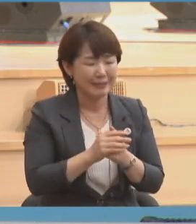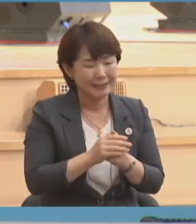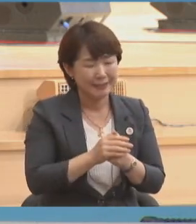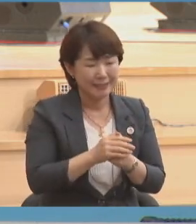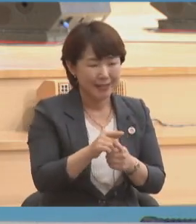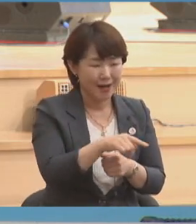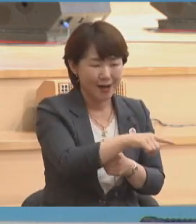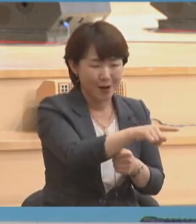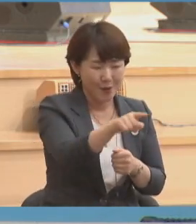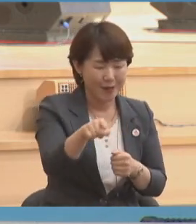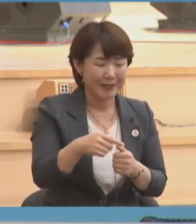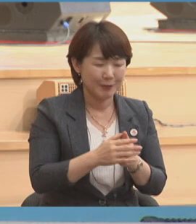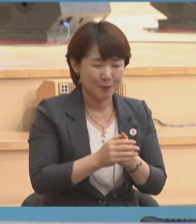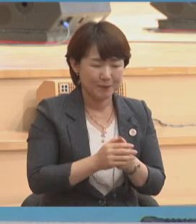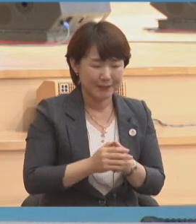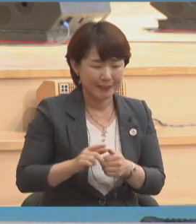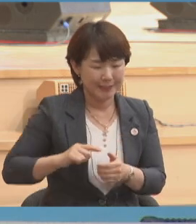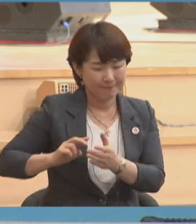딱 감춰놨다가